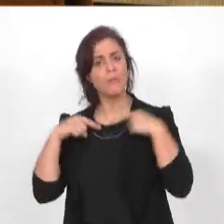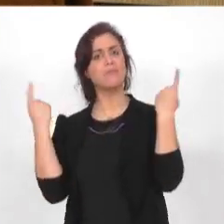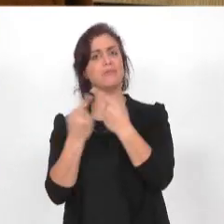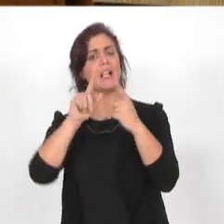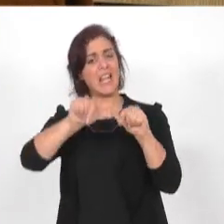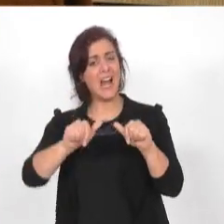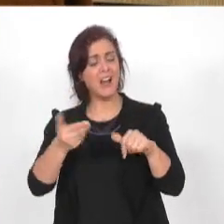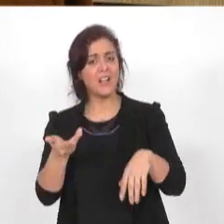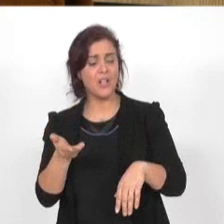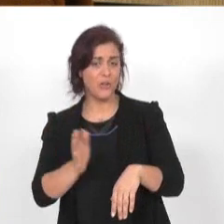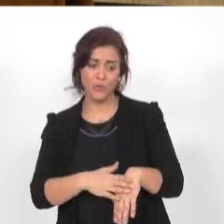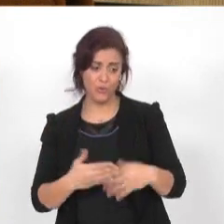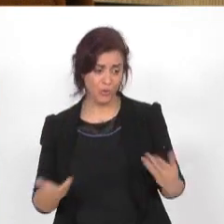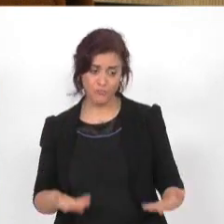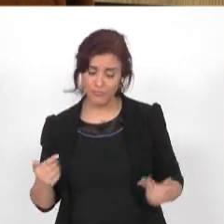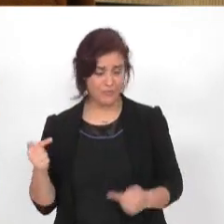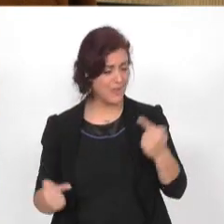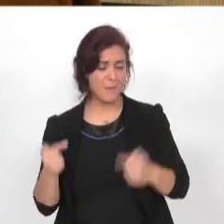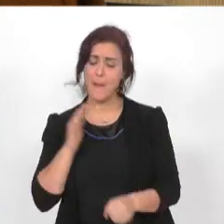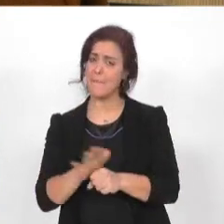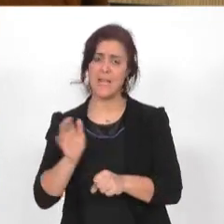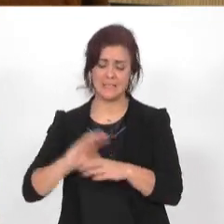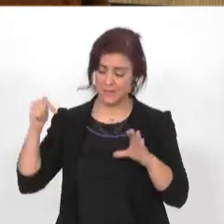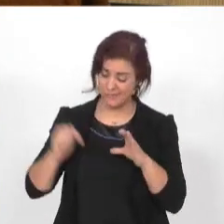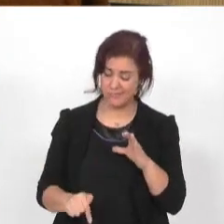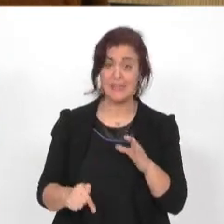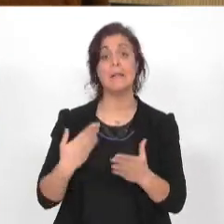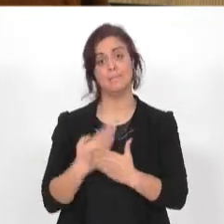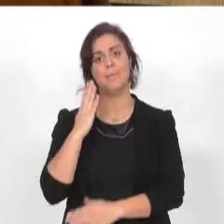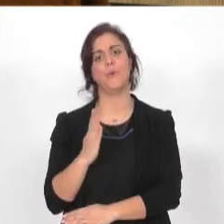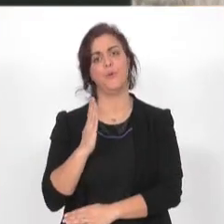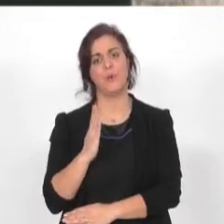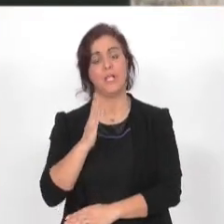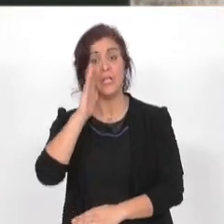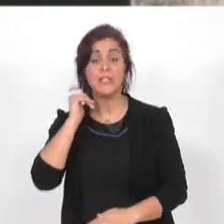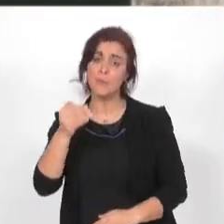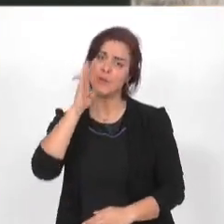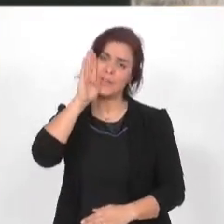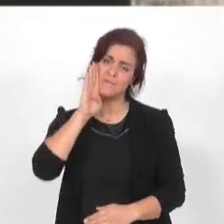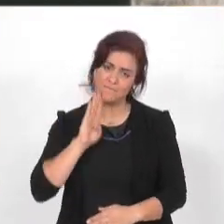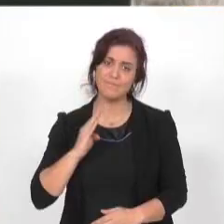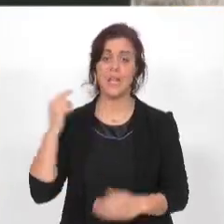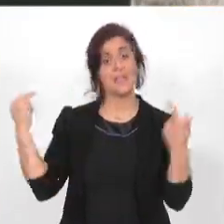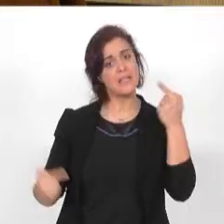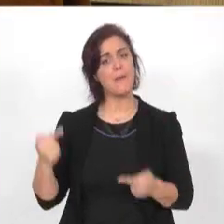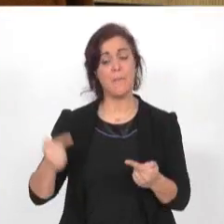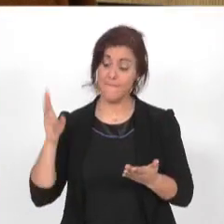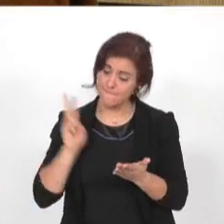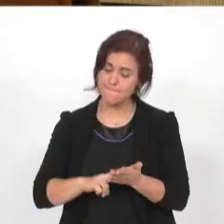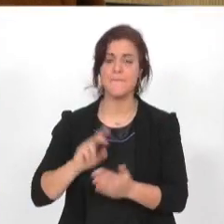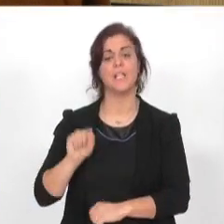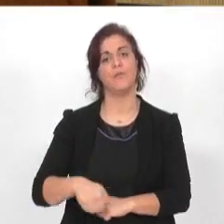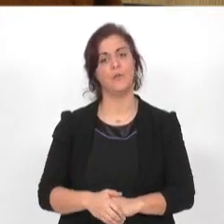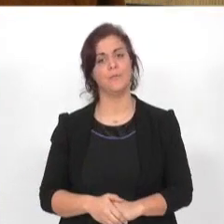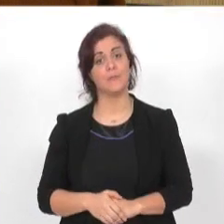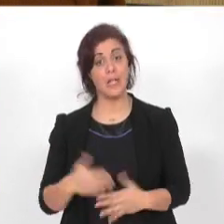démontrent largement la nécessité de ce débat. Alors, Monsieur le Président, ouvrons-le sérieusement. Notez d'ailleurs que l'ADEME